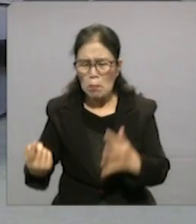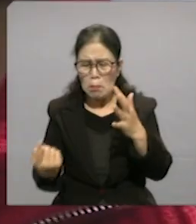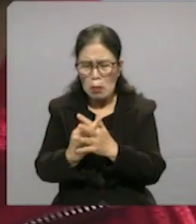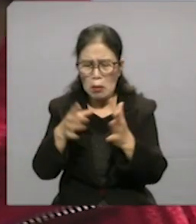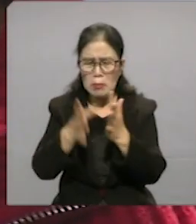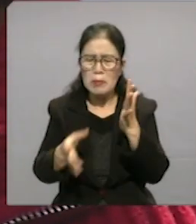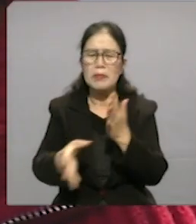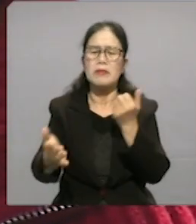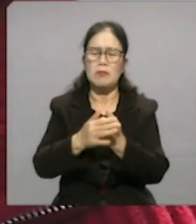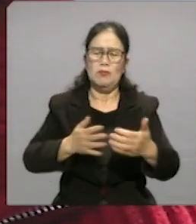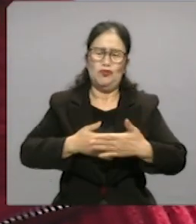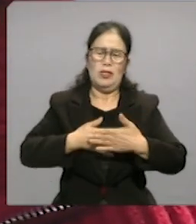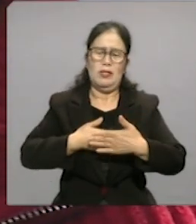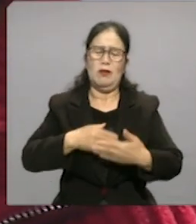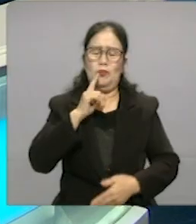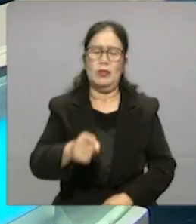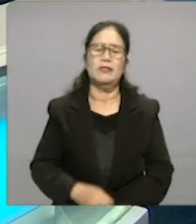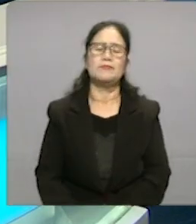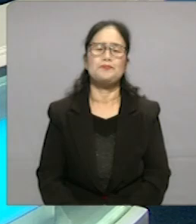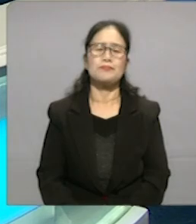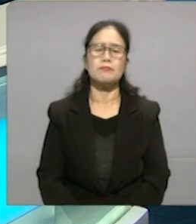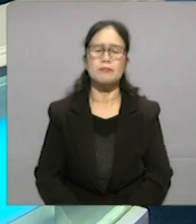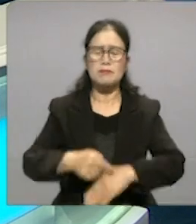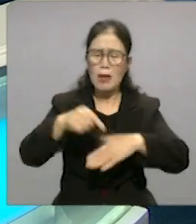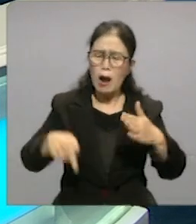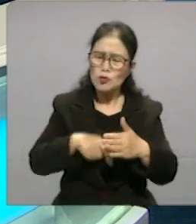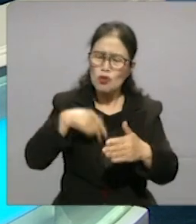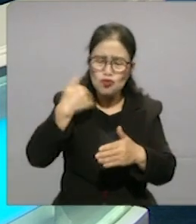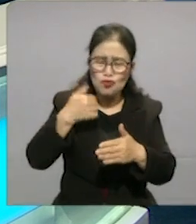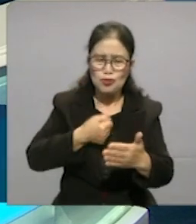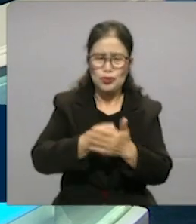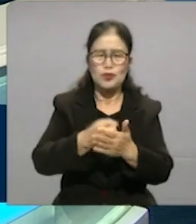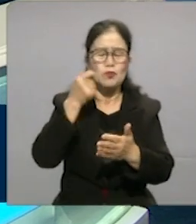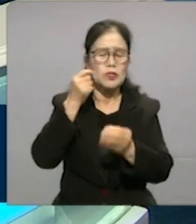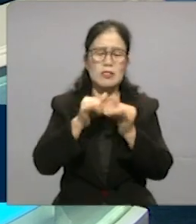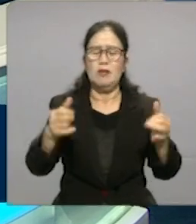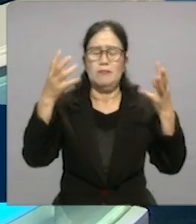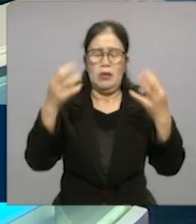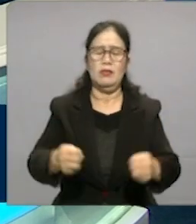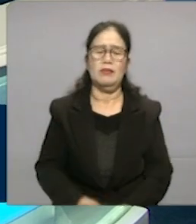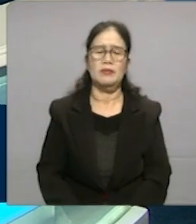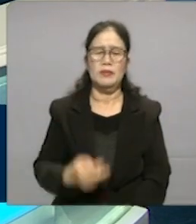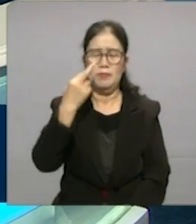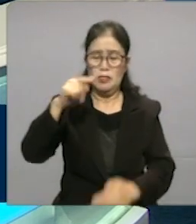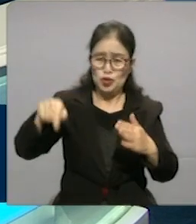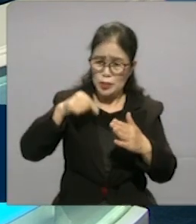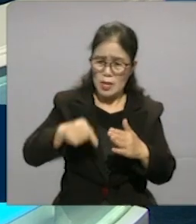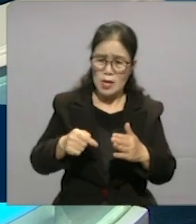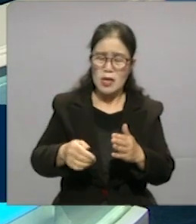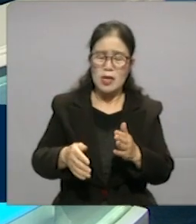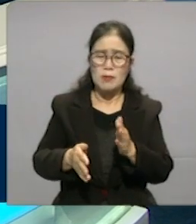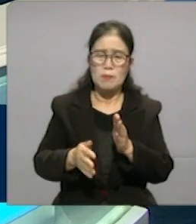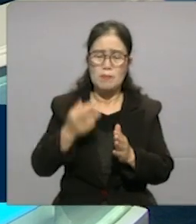몰라 불안하다는 것이죠네 마음속 후보자를 아직 결정하지 못한 사람이 굉장히 많습니다 미국 내 미국 시민뿐만